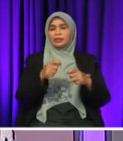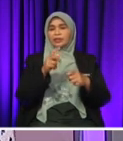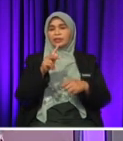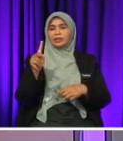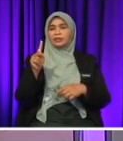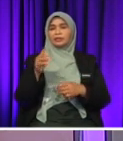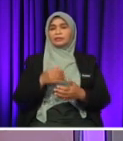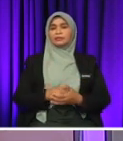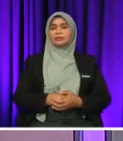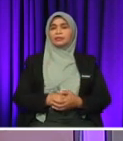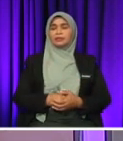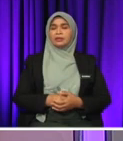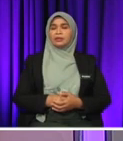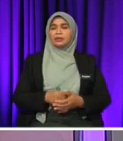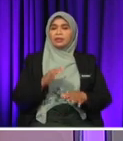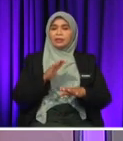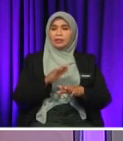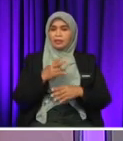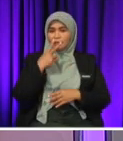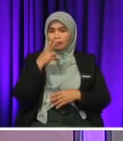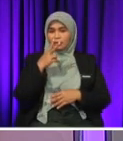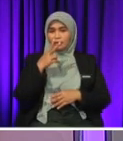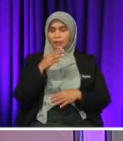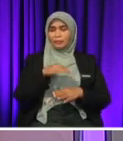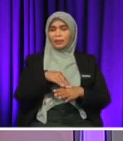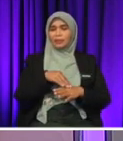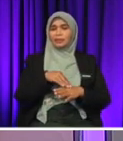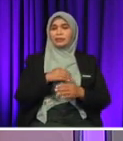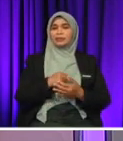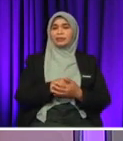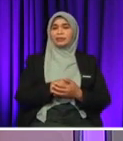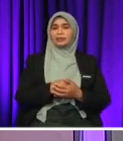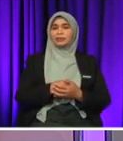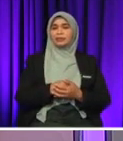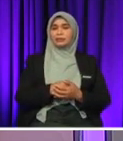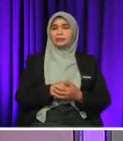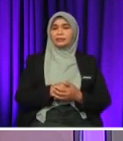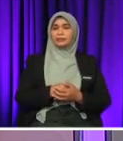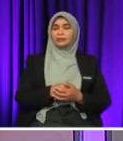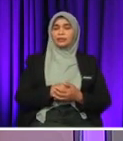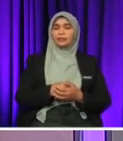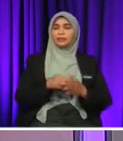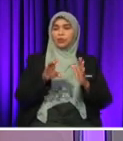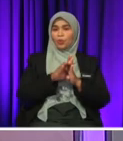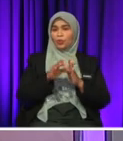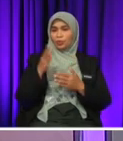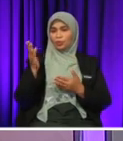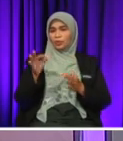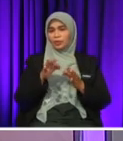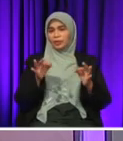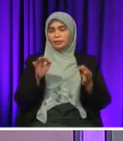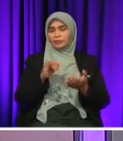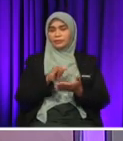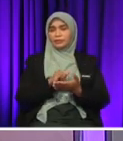lihat dekat sini pada baris ini biar ku sisik bunga Bakti ke taman budimu